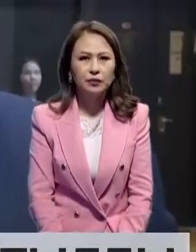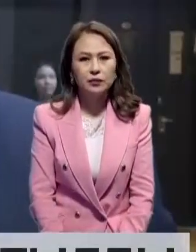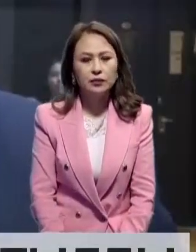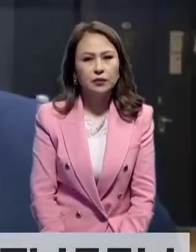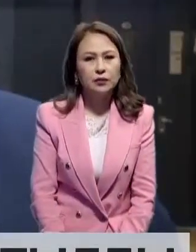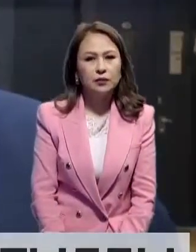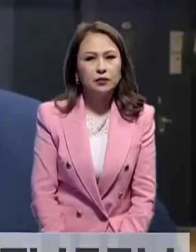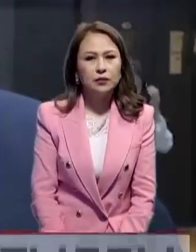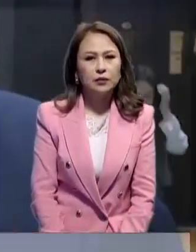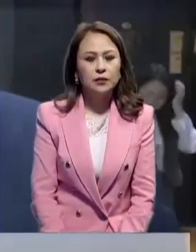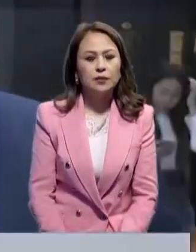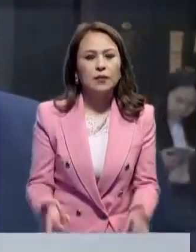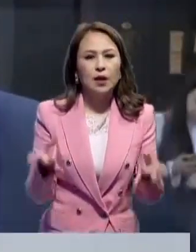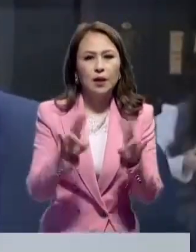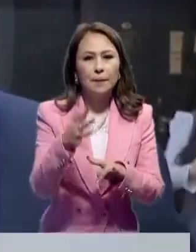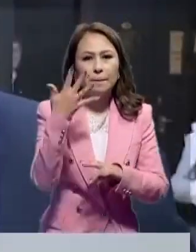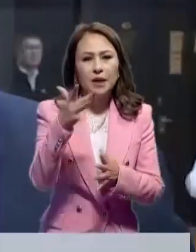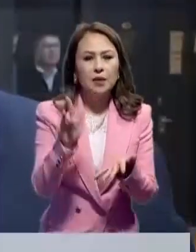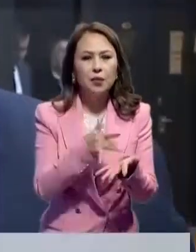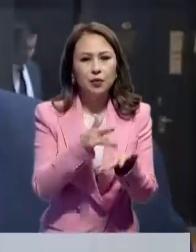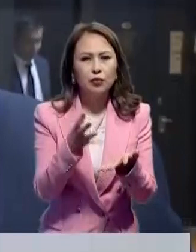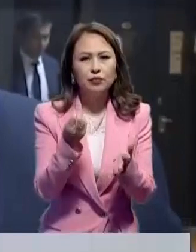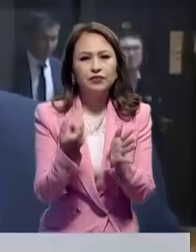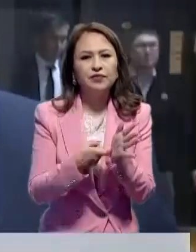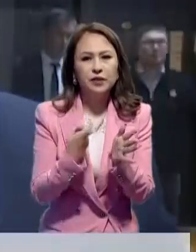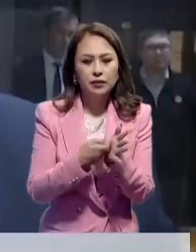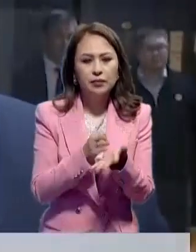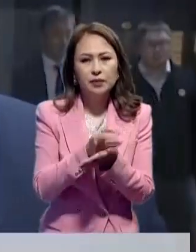Енді қалған 5 бухгалтерге қатысты іс әрі тергелуде.